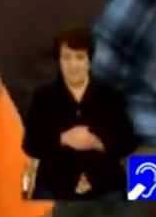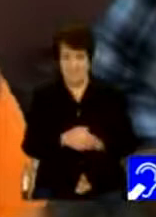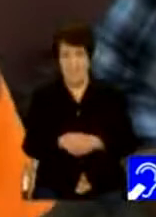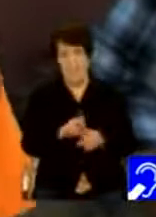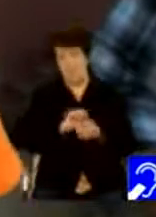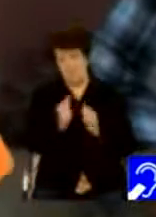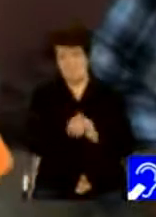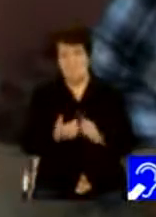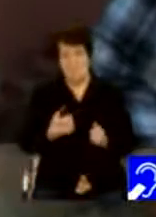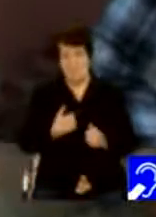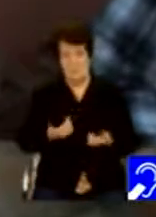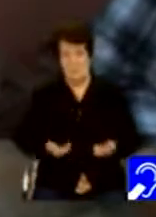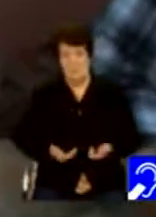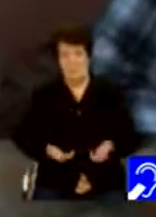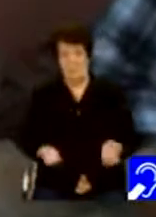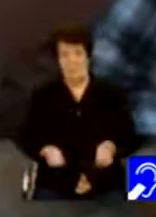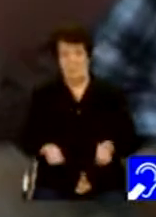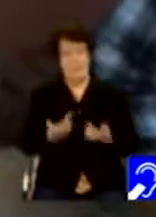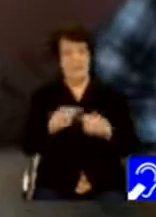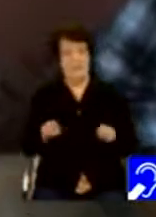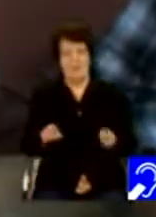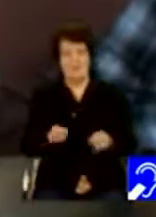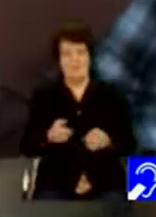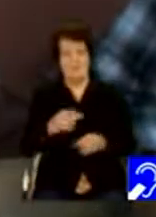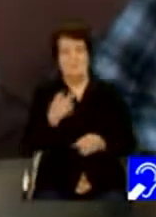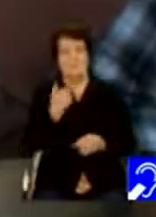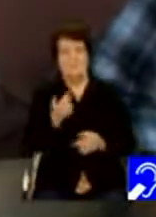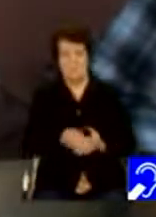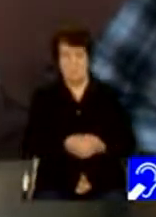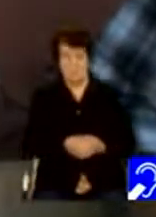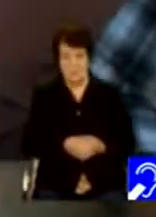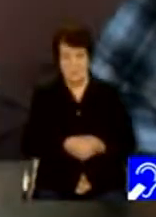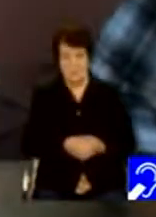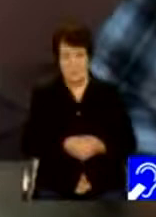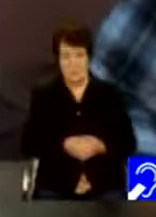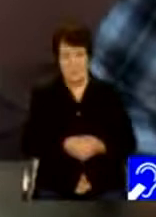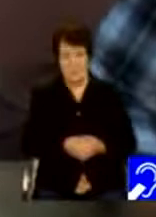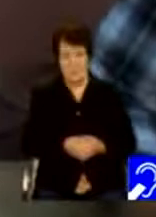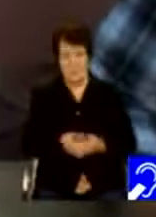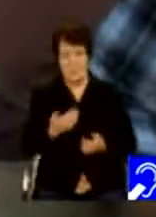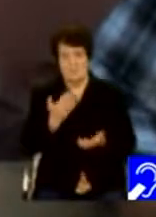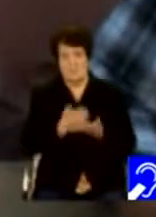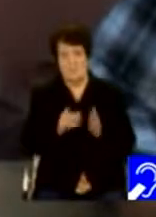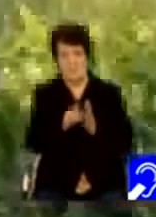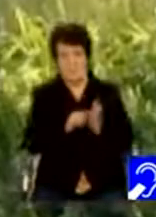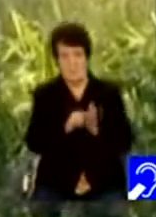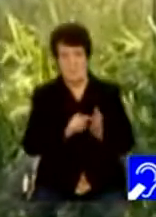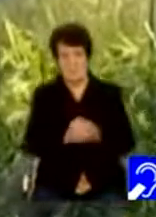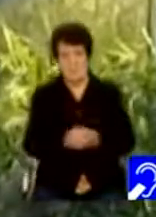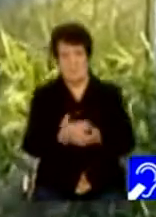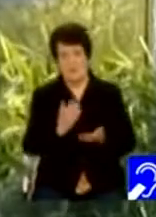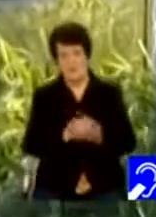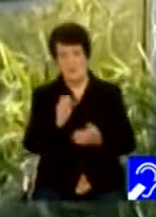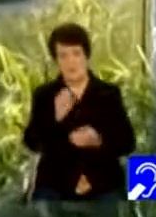și la noi în viață. Altceva eu și pot spun. Să ne ajute pe noi că suntem pensioneri, să avem